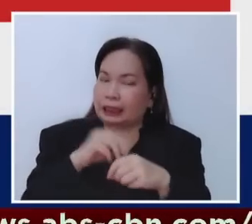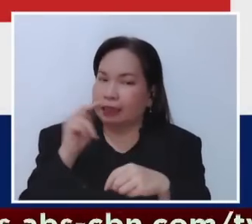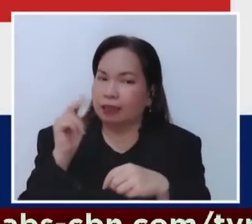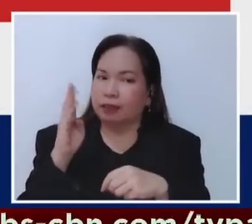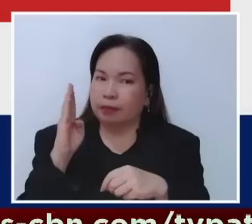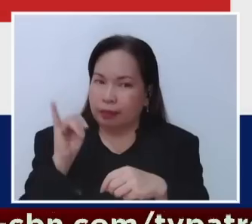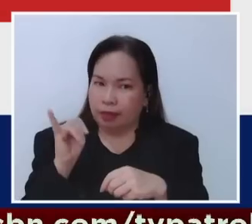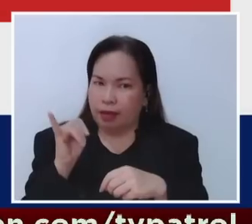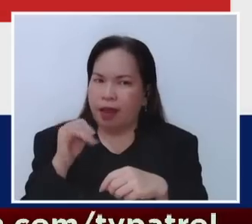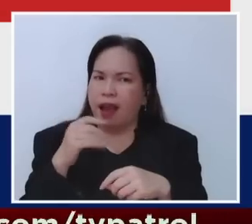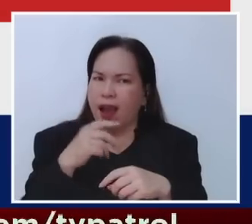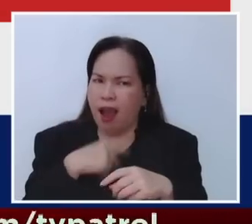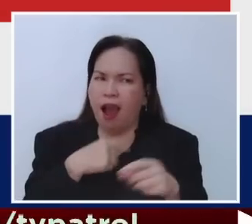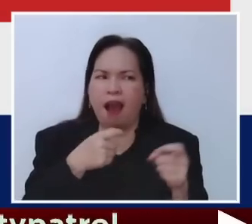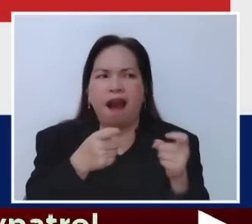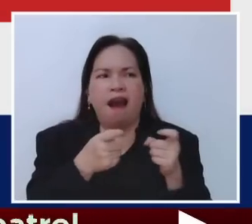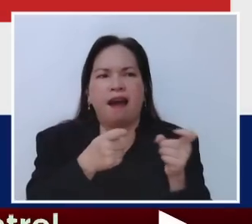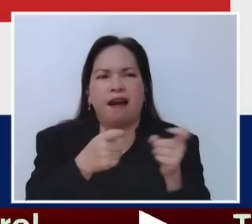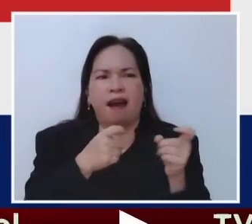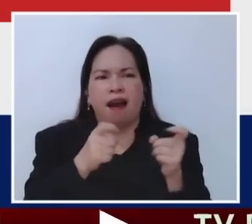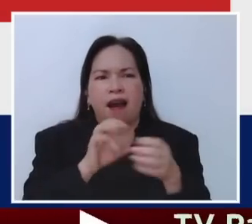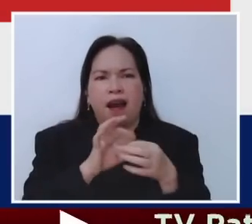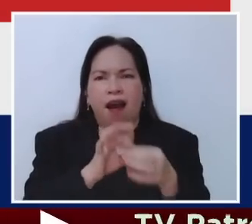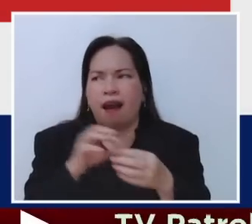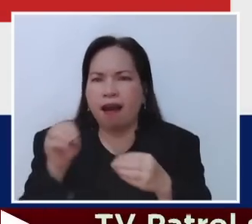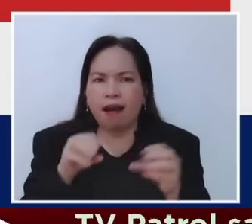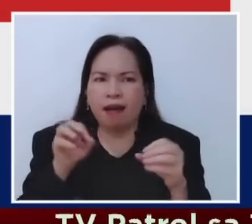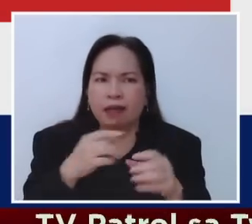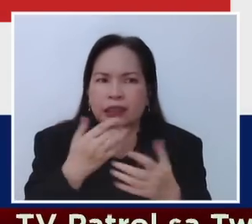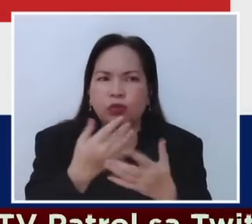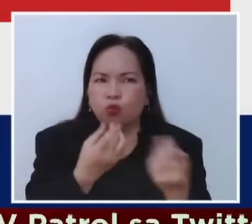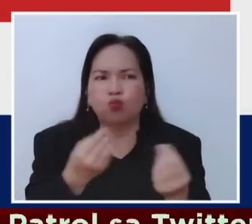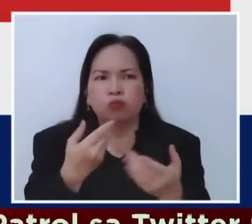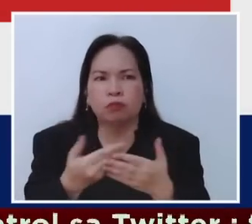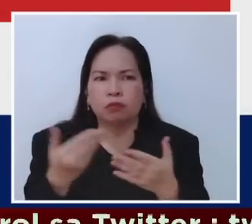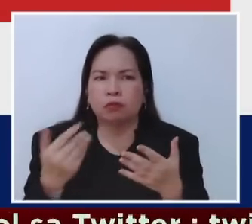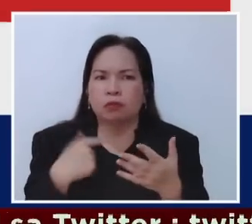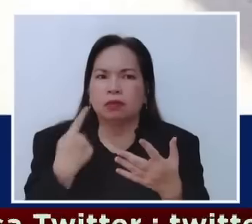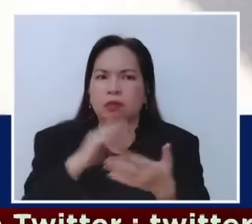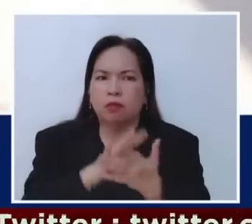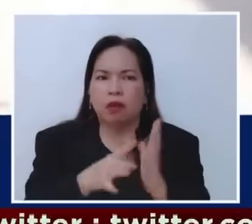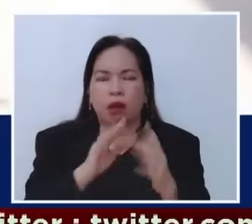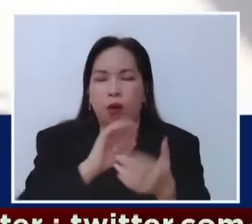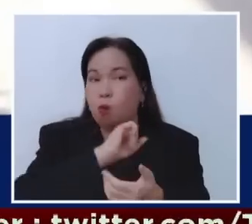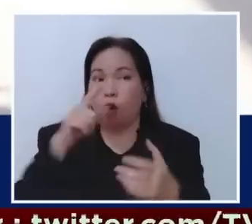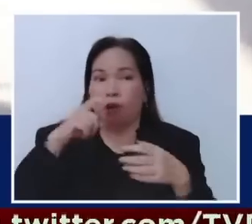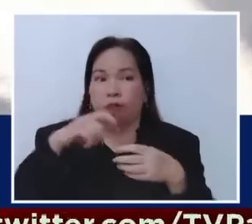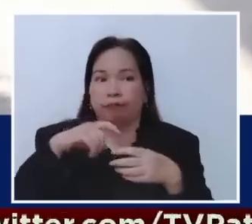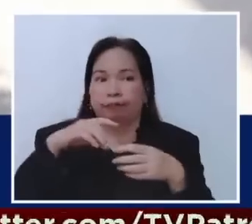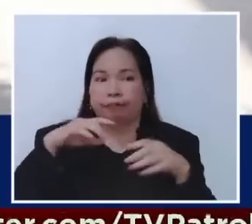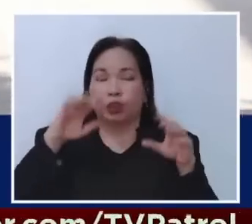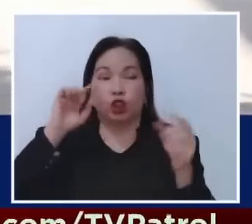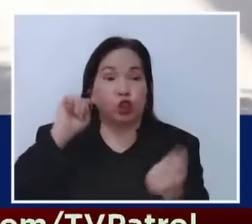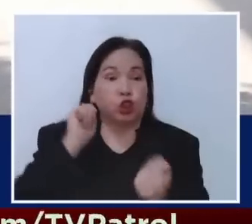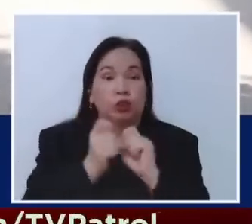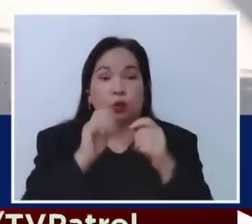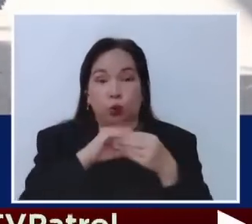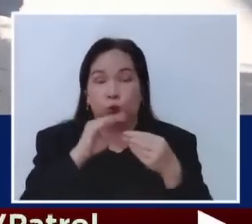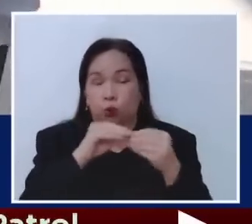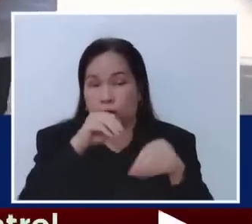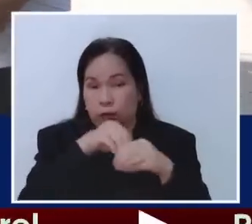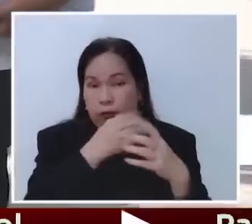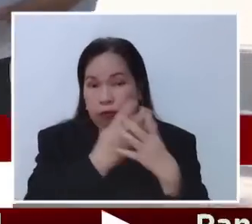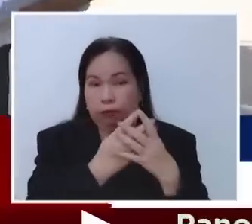NBI is really moving and doing something para mag-recon silang lahat. Muli namang iginiit ni Atty.